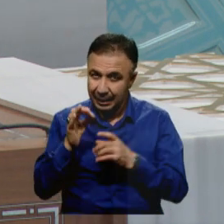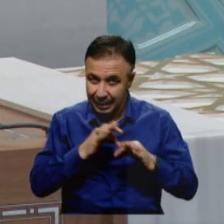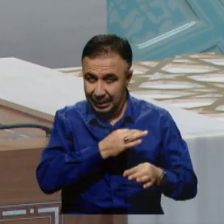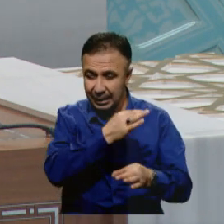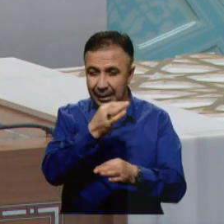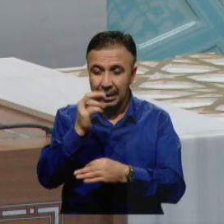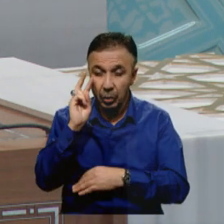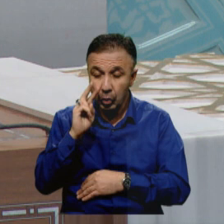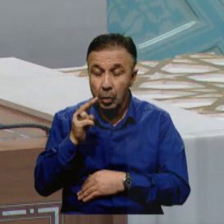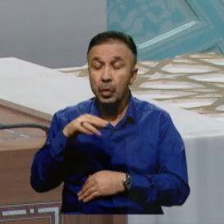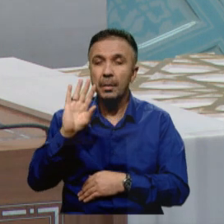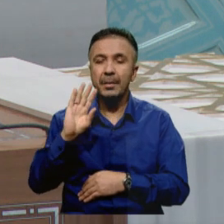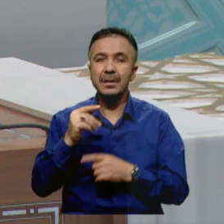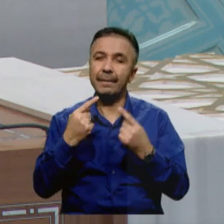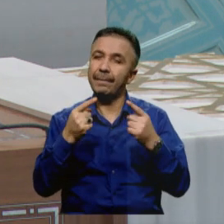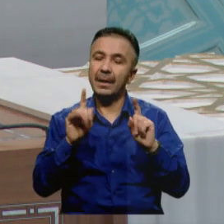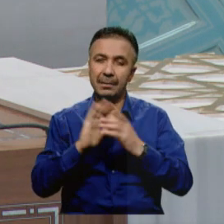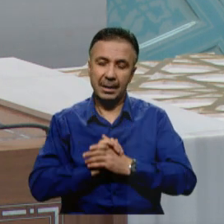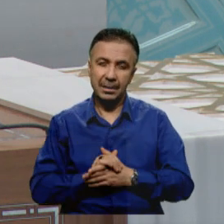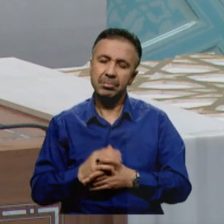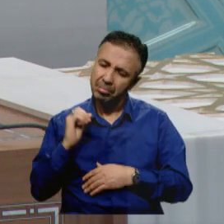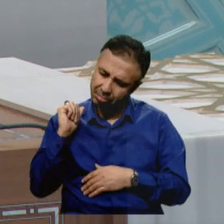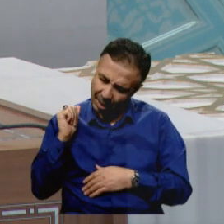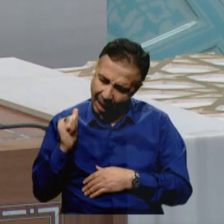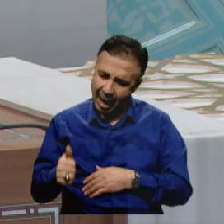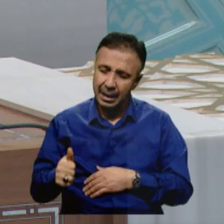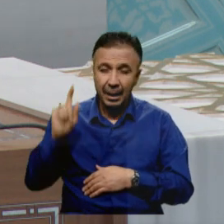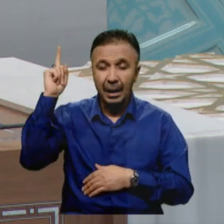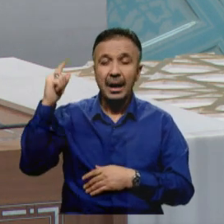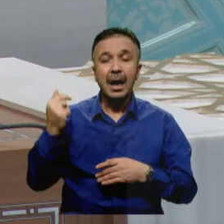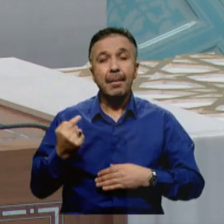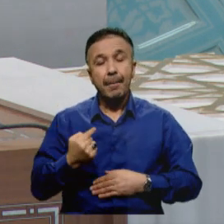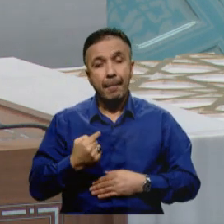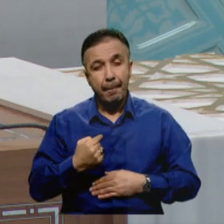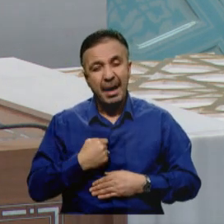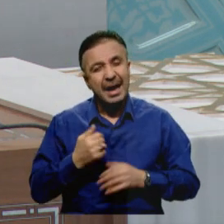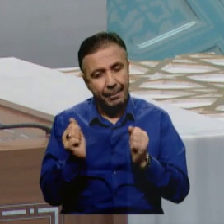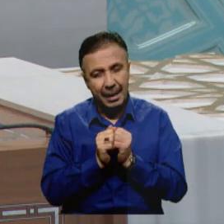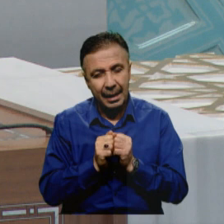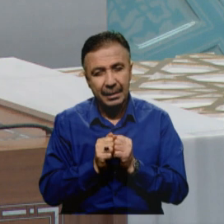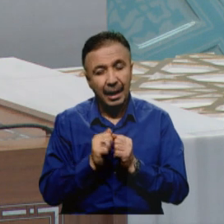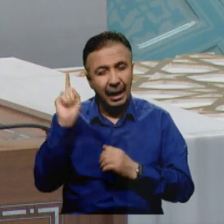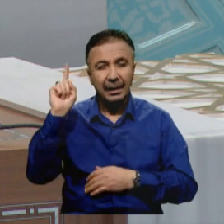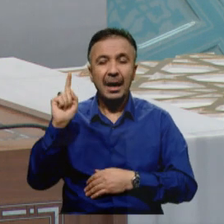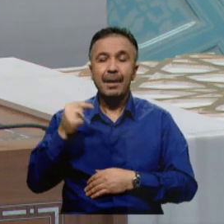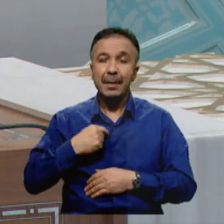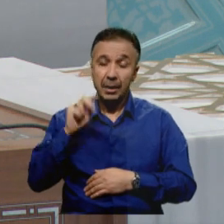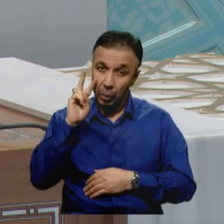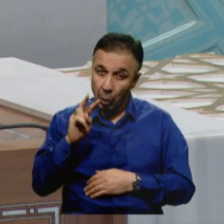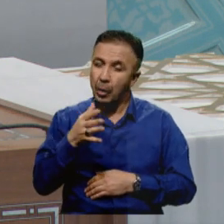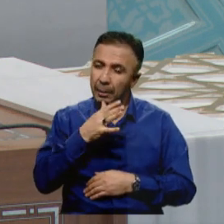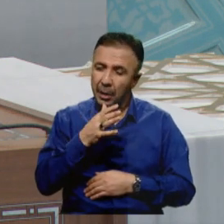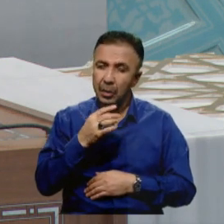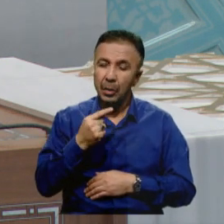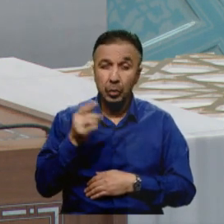görüp görmemesi fark etmez. Her zaman Allah benimle beraber, Allah beni görüyor, biliyor der ve Allah'ın